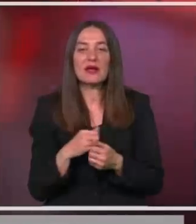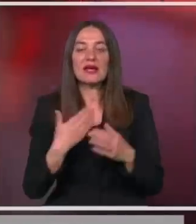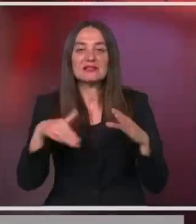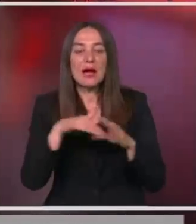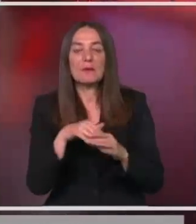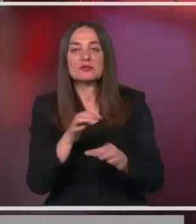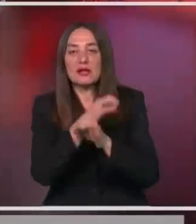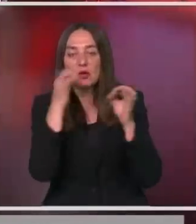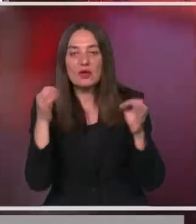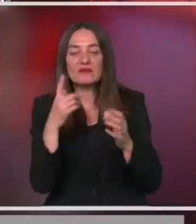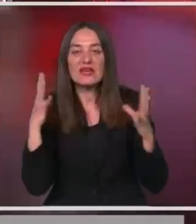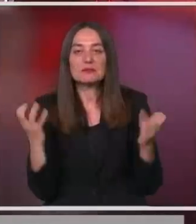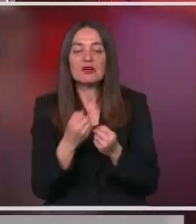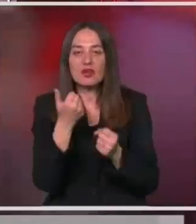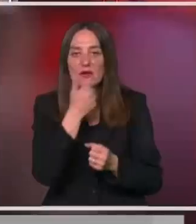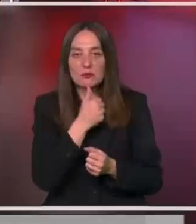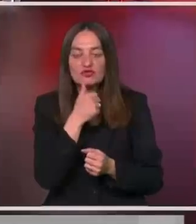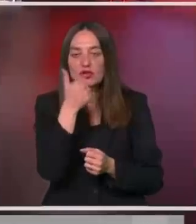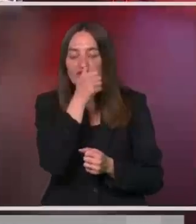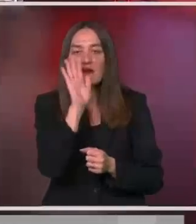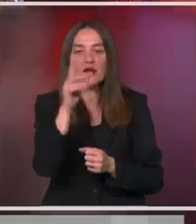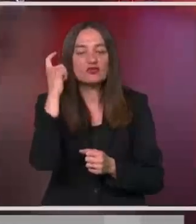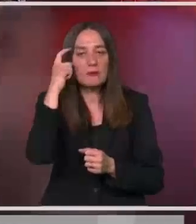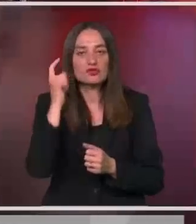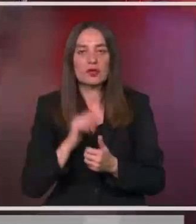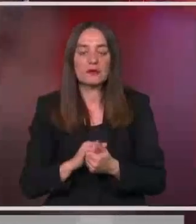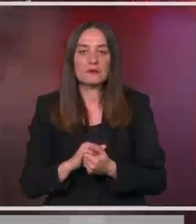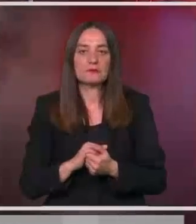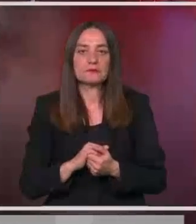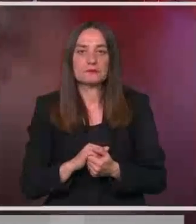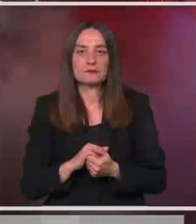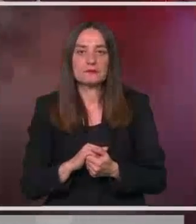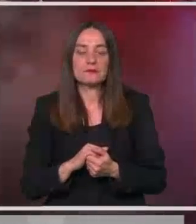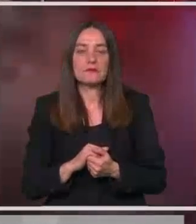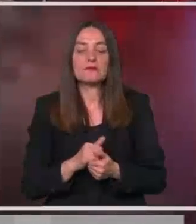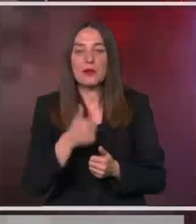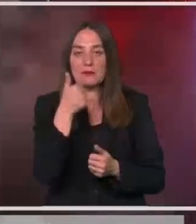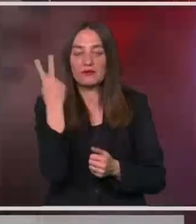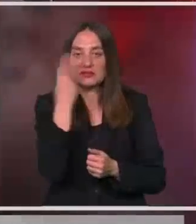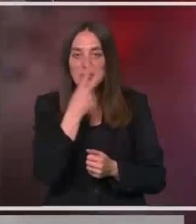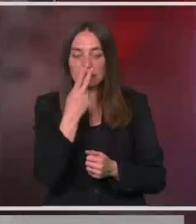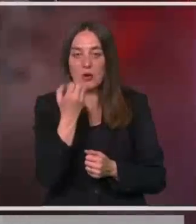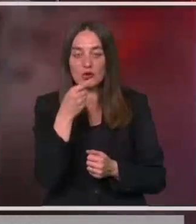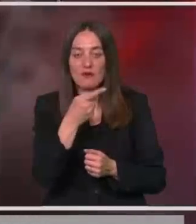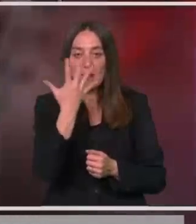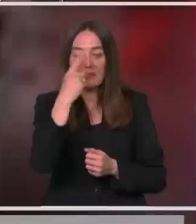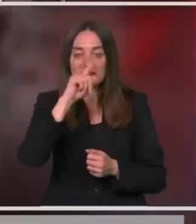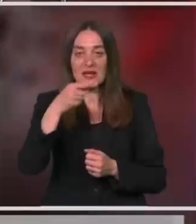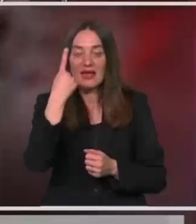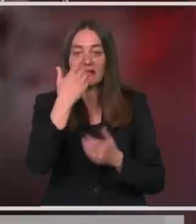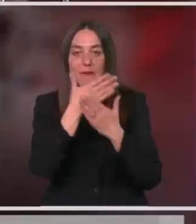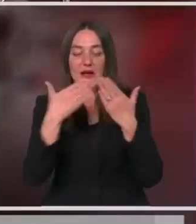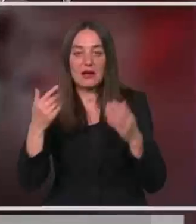zaposleni u javnom sektoru spašavaju budžet. Šta je vaše mišljenje? Pa, prvo da se razumemo, od ovih 5,1